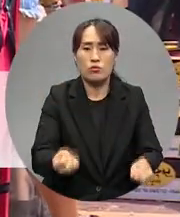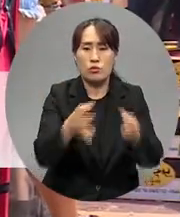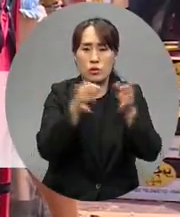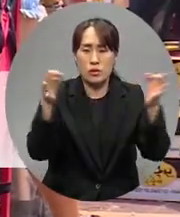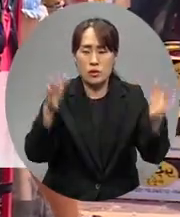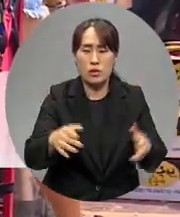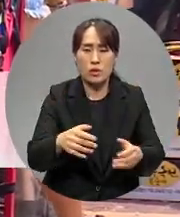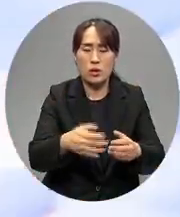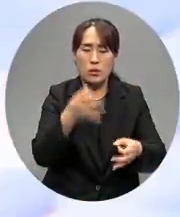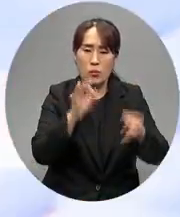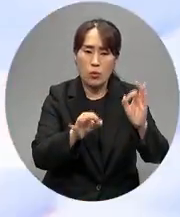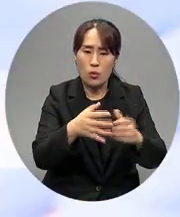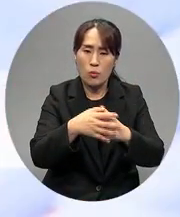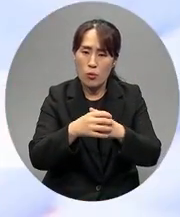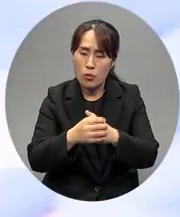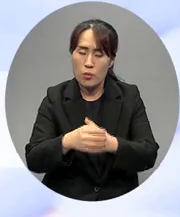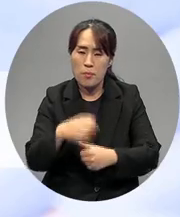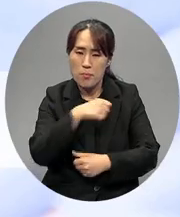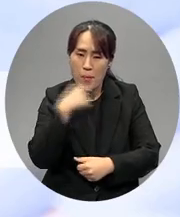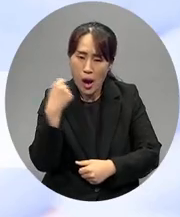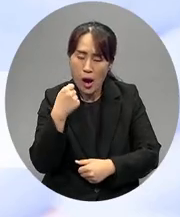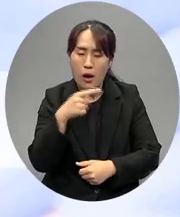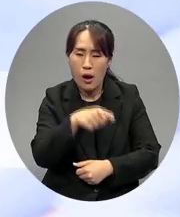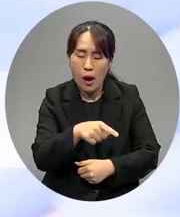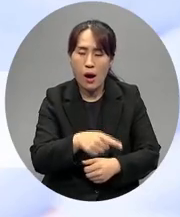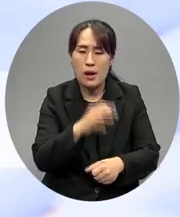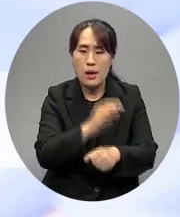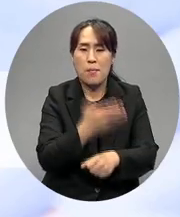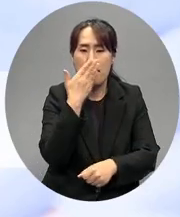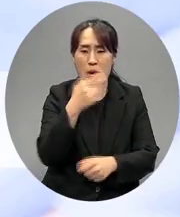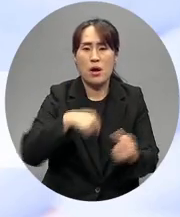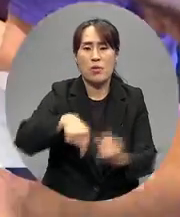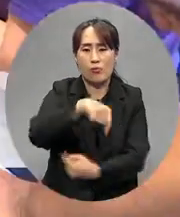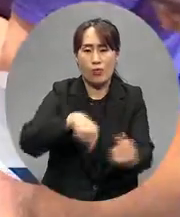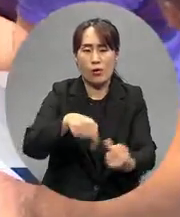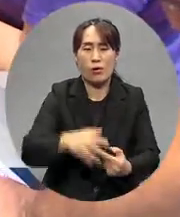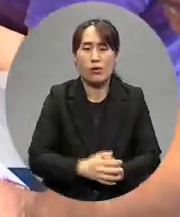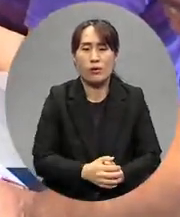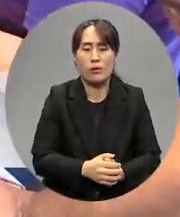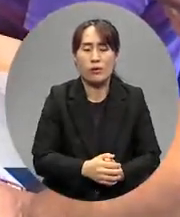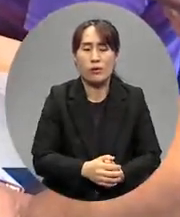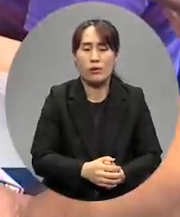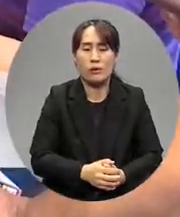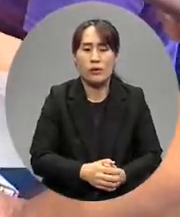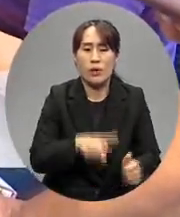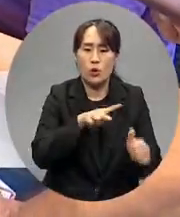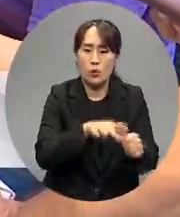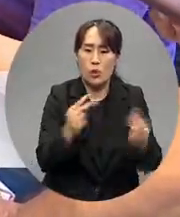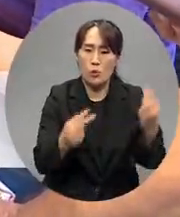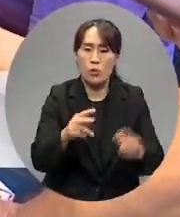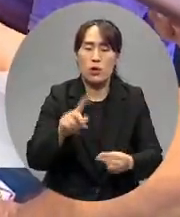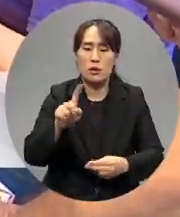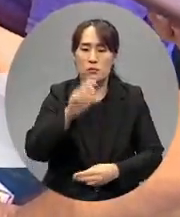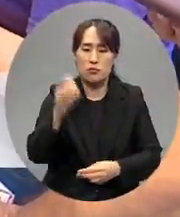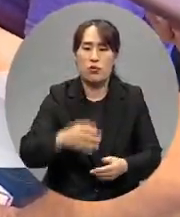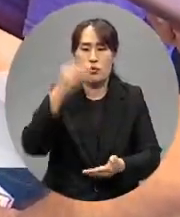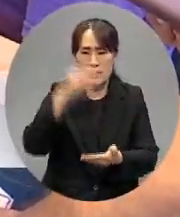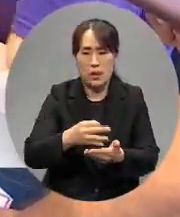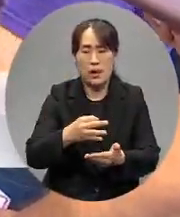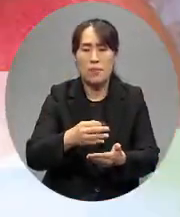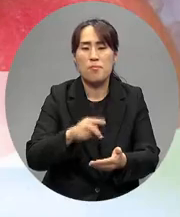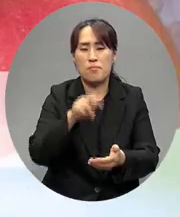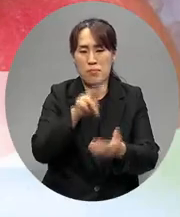기간에는 포도와 복숭아를 맛보고 구입할 수 있는 판매장이 운영되고 도매 가격보다 10% 저렴하게